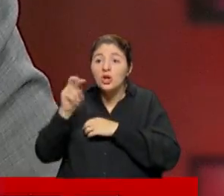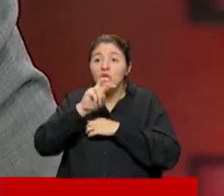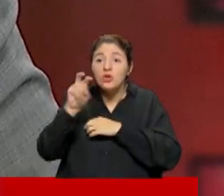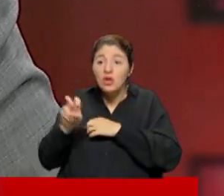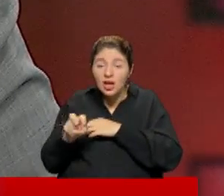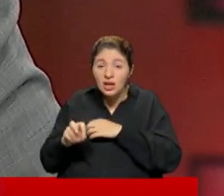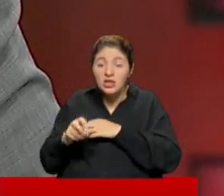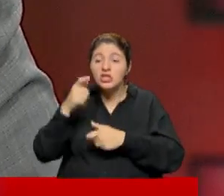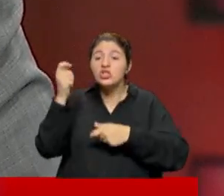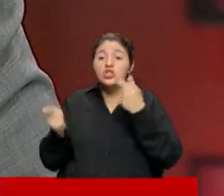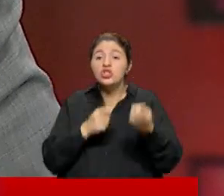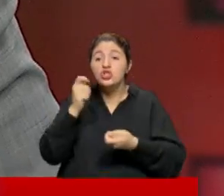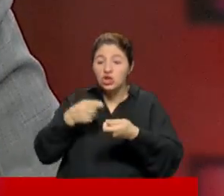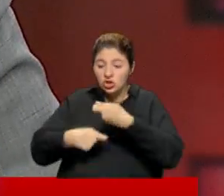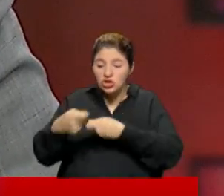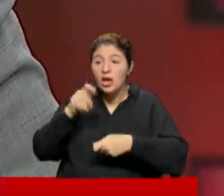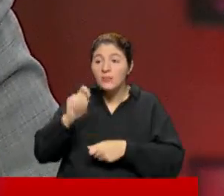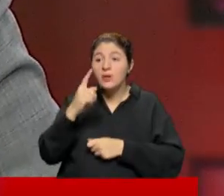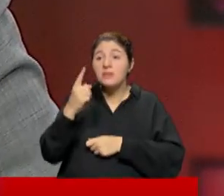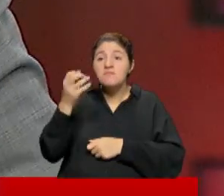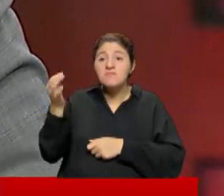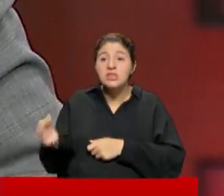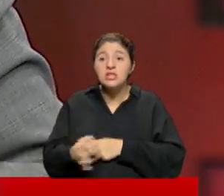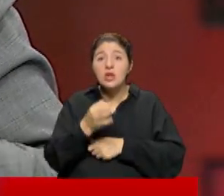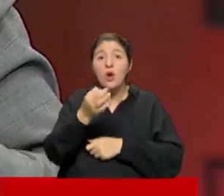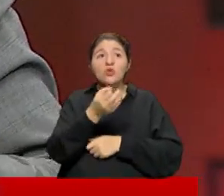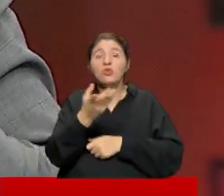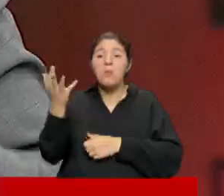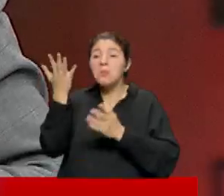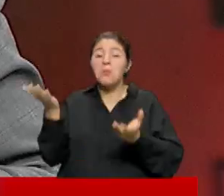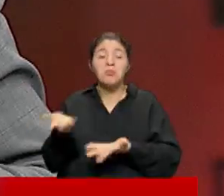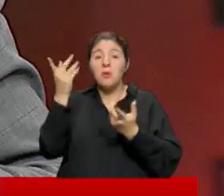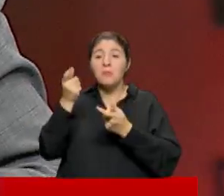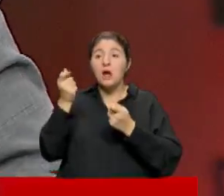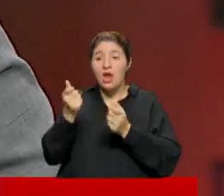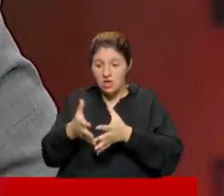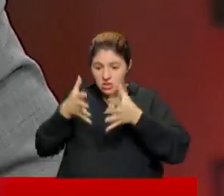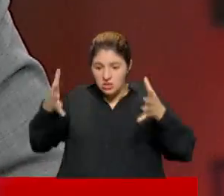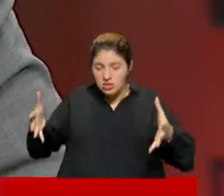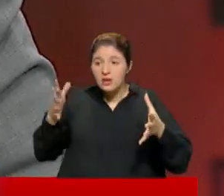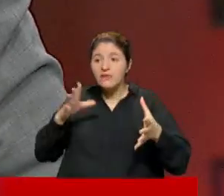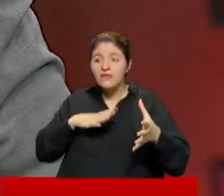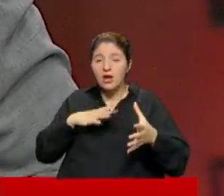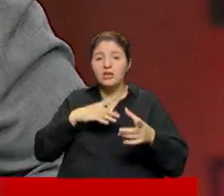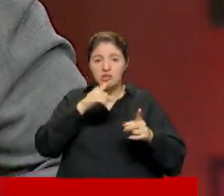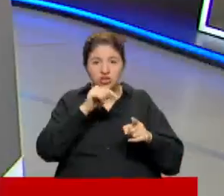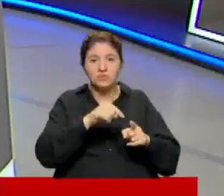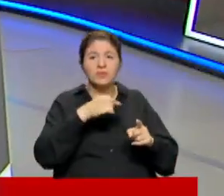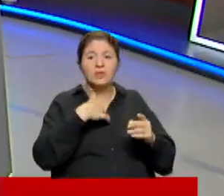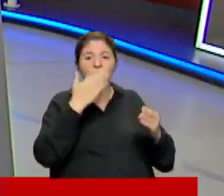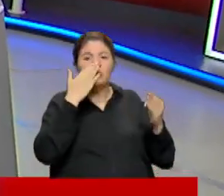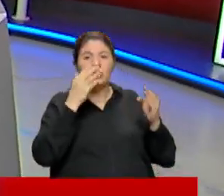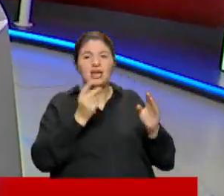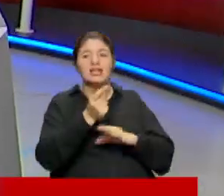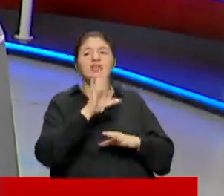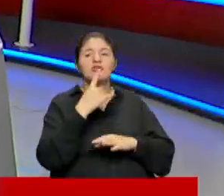dolarlık işlem yapmış yani 1 milyar küsürüncü var bir günde şimdi ihlale girmeyeyim diye